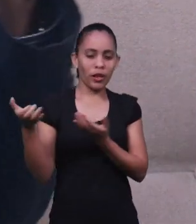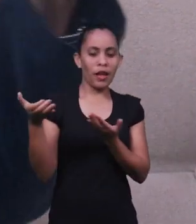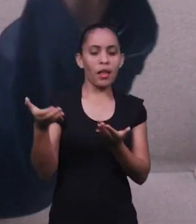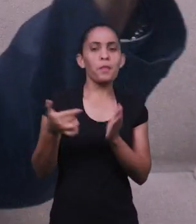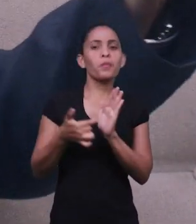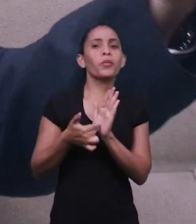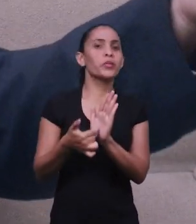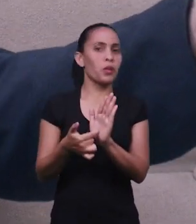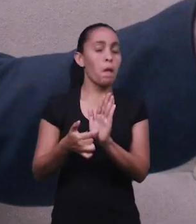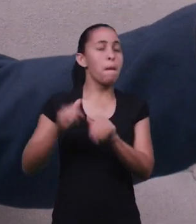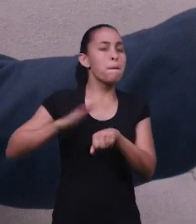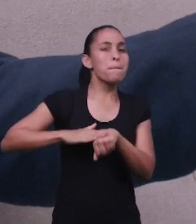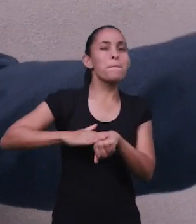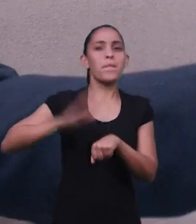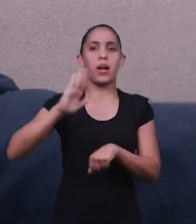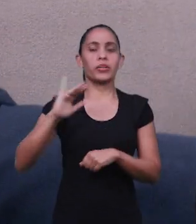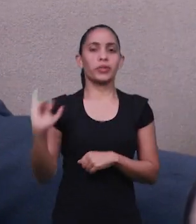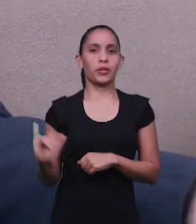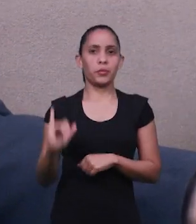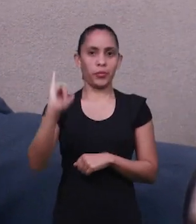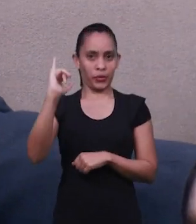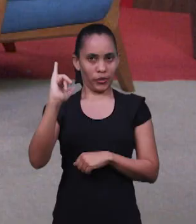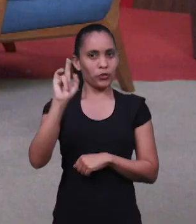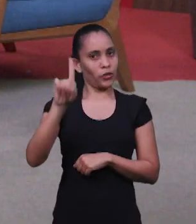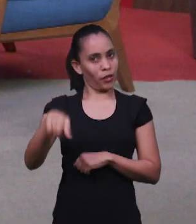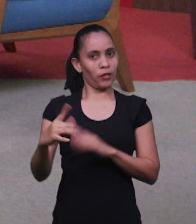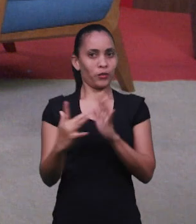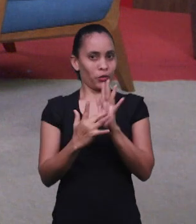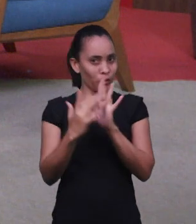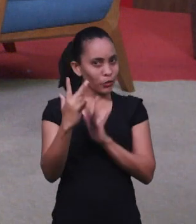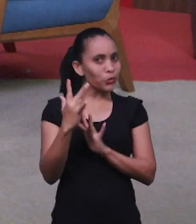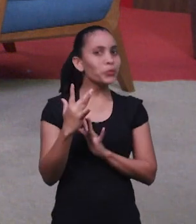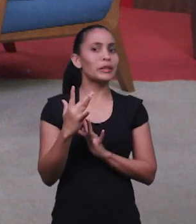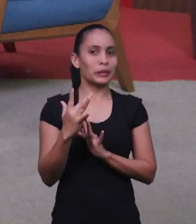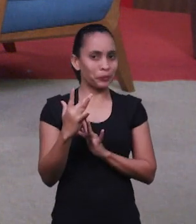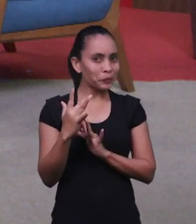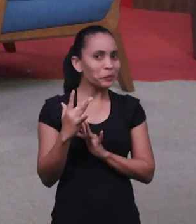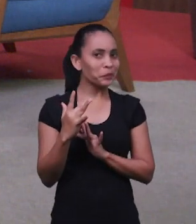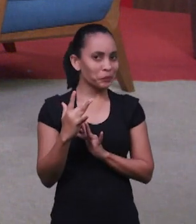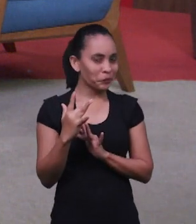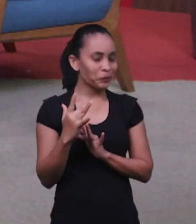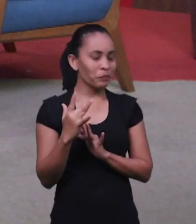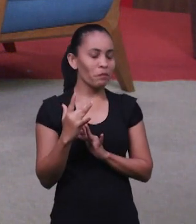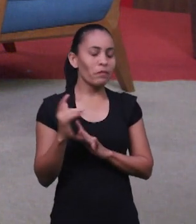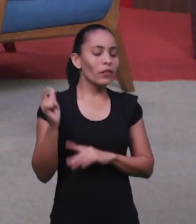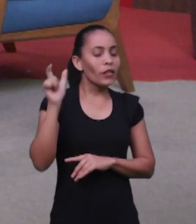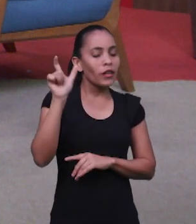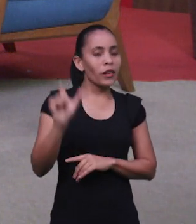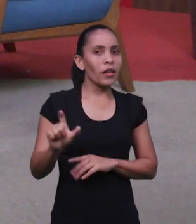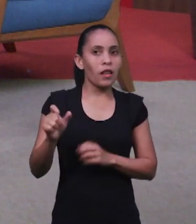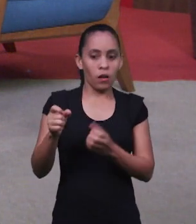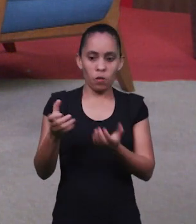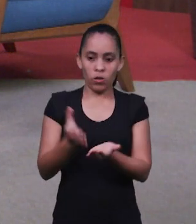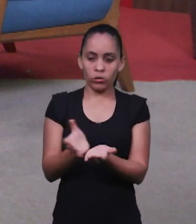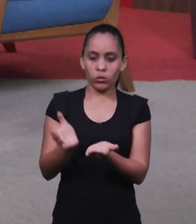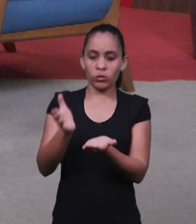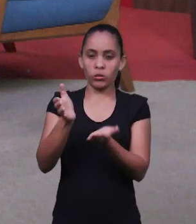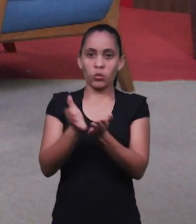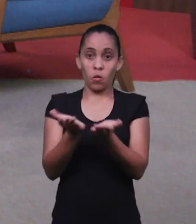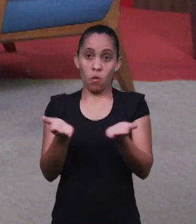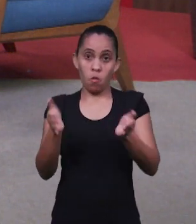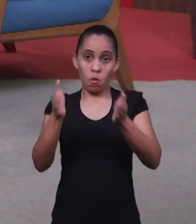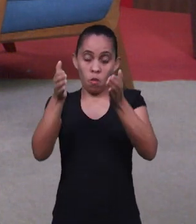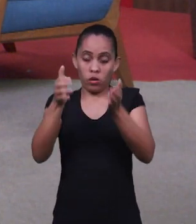elle, c'était Jésus, n'est-ce pas? Donc, quand elle verse ce nard, quand